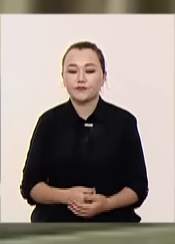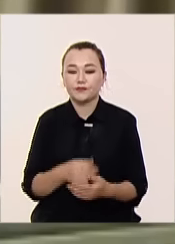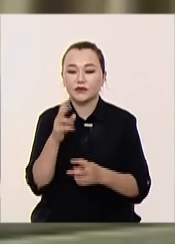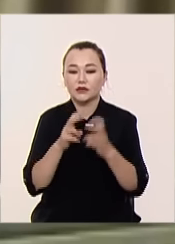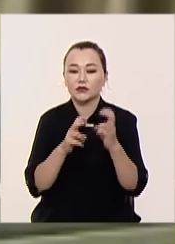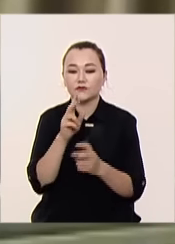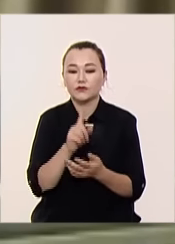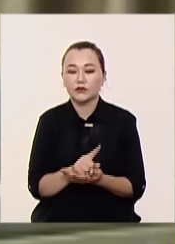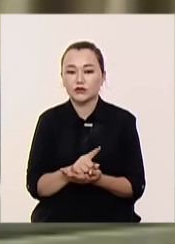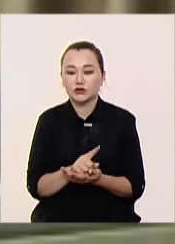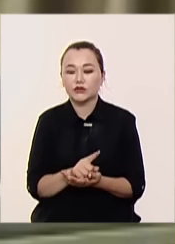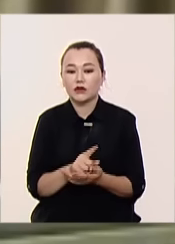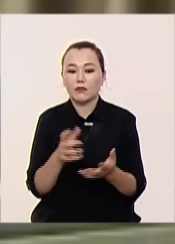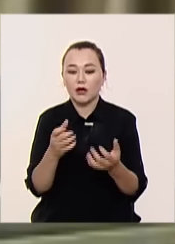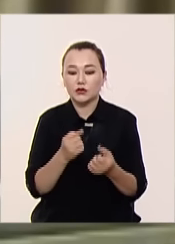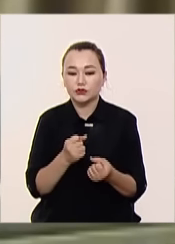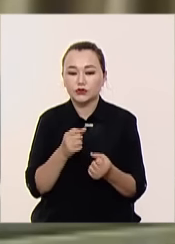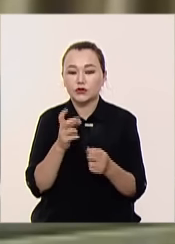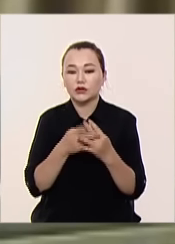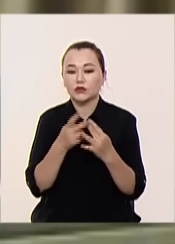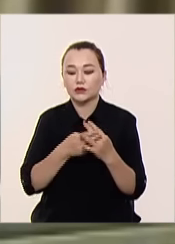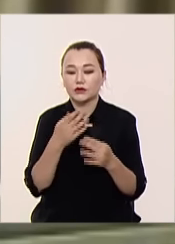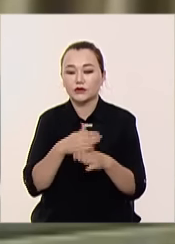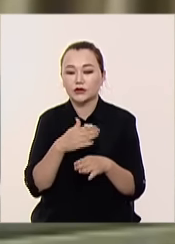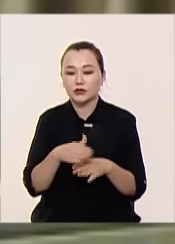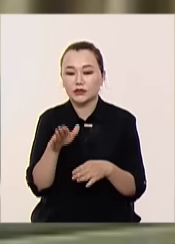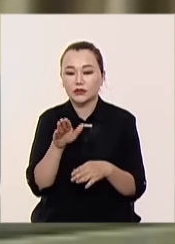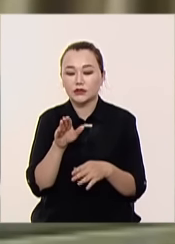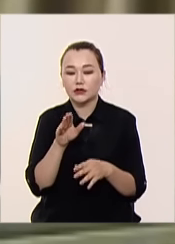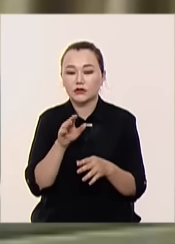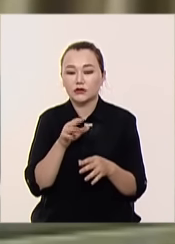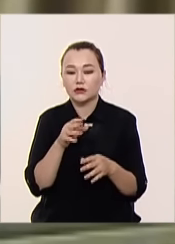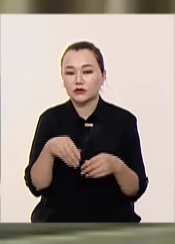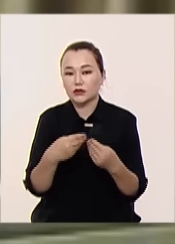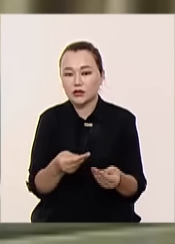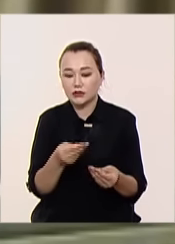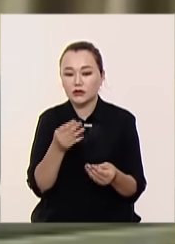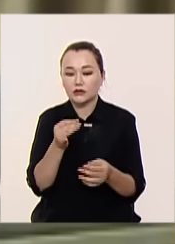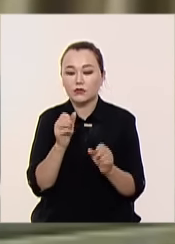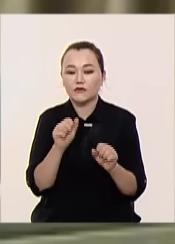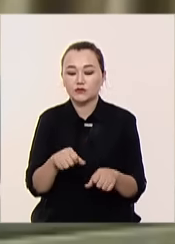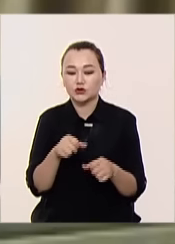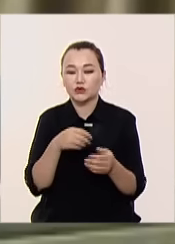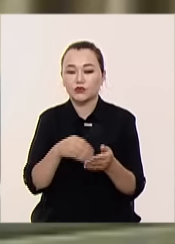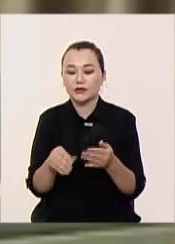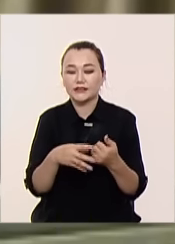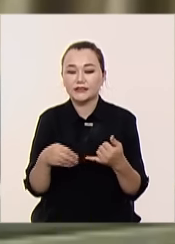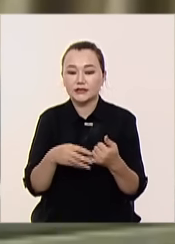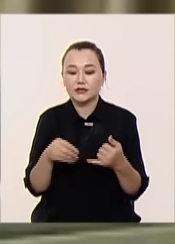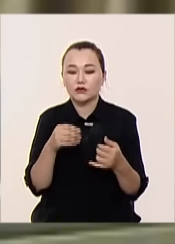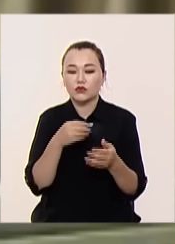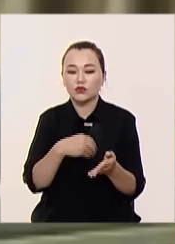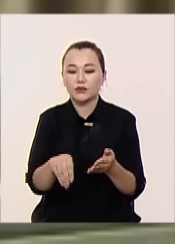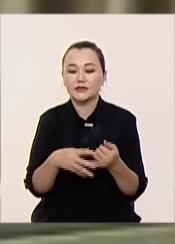должны все-таки получить льготные кредиты, да, и по возможности купить земли, если есть возможность купить